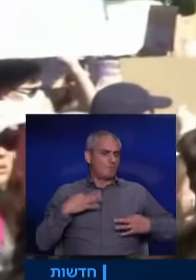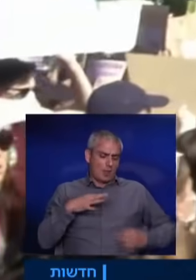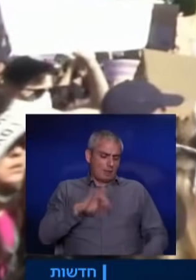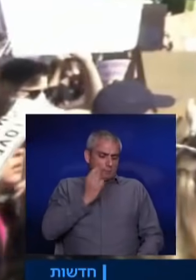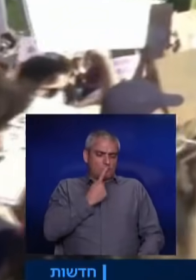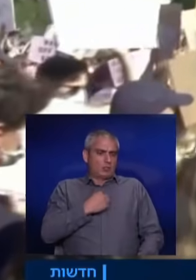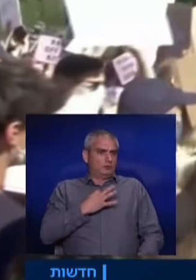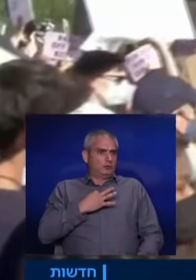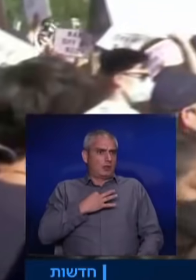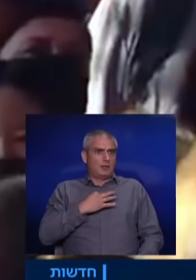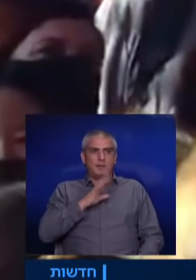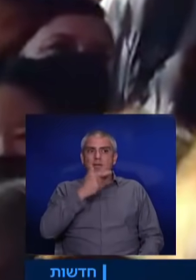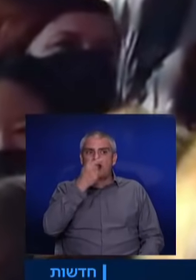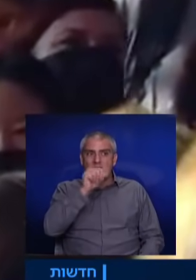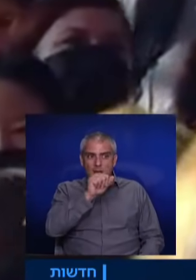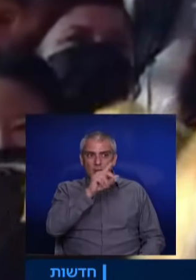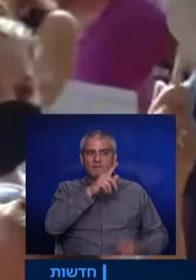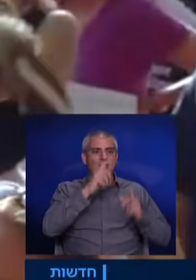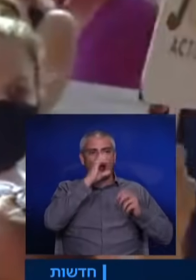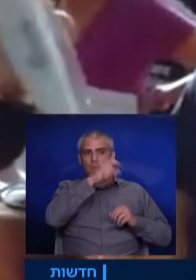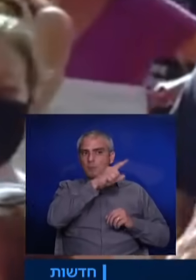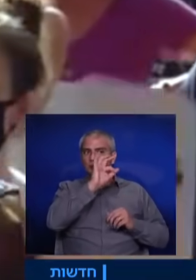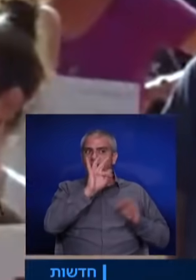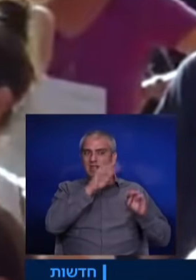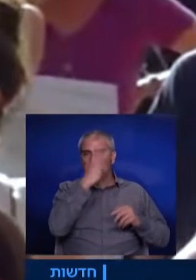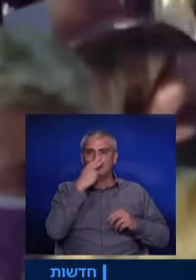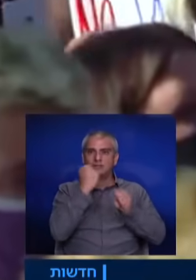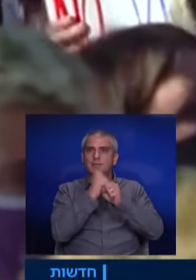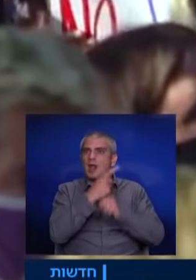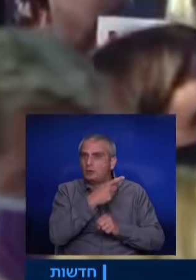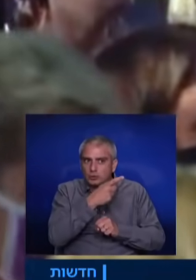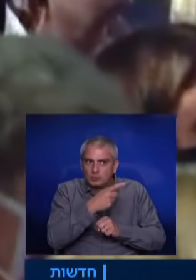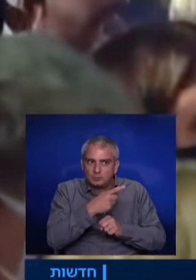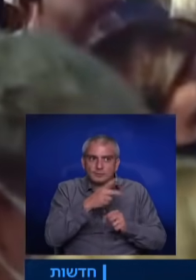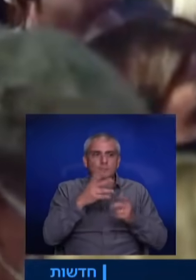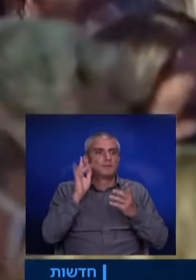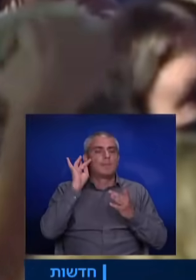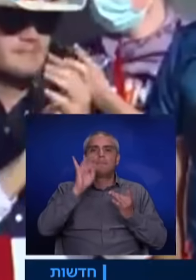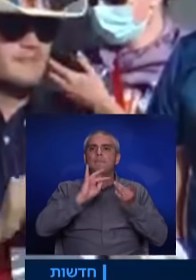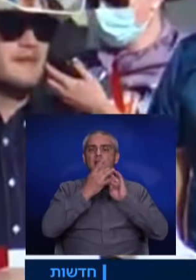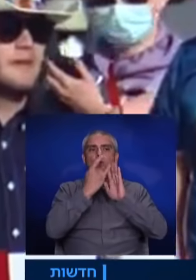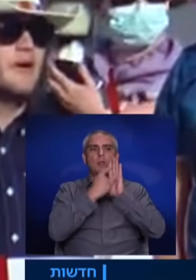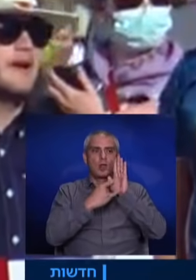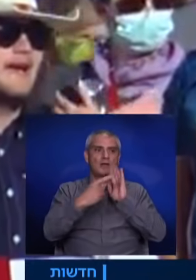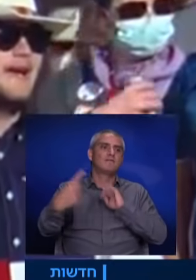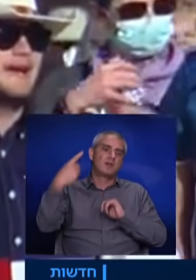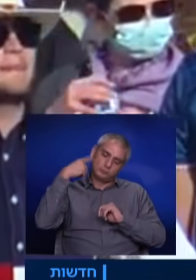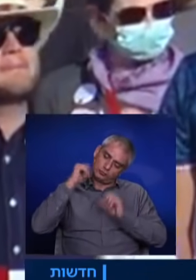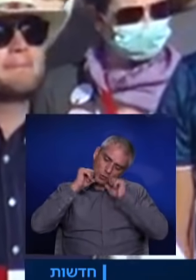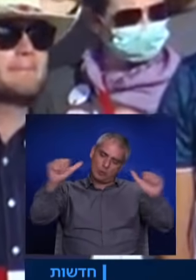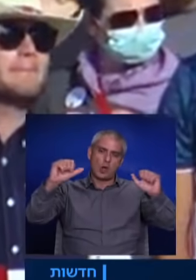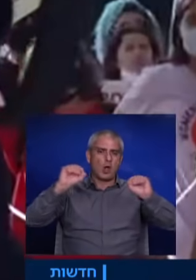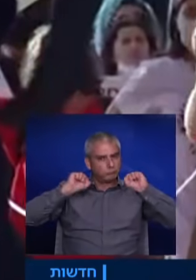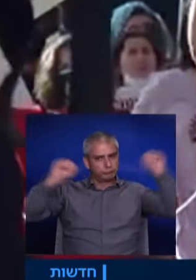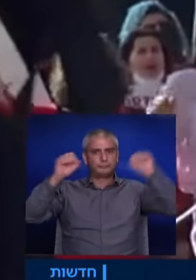What Greg Abbott and the Texas Republicans are trying to do is an open defiance of the Constitution and they will